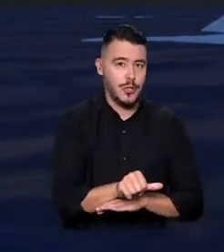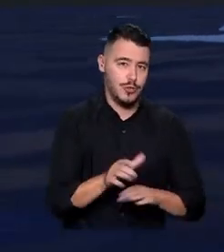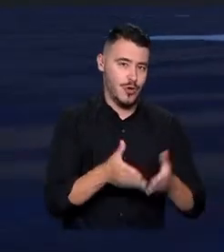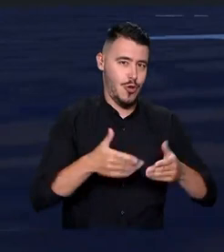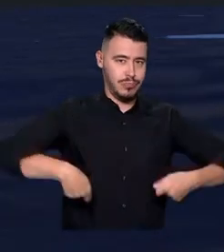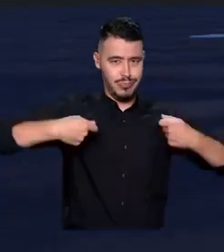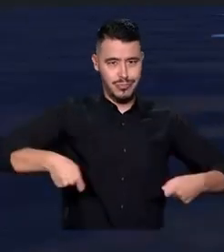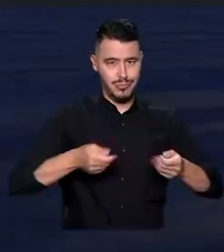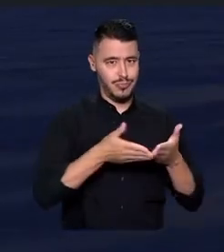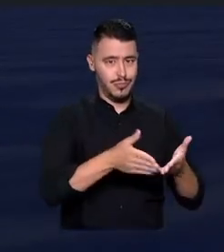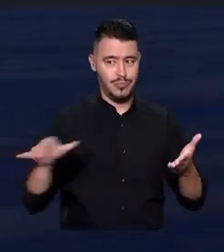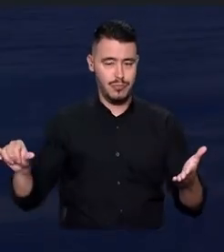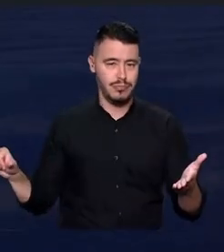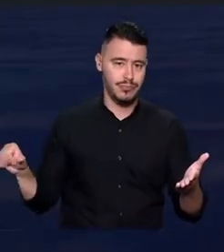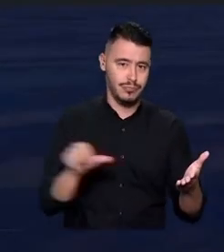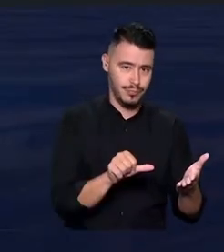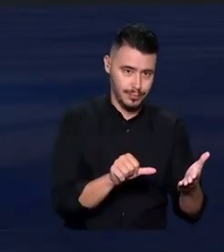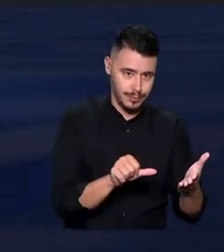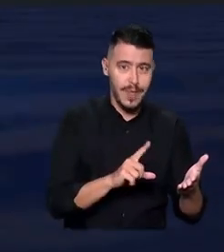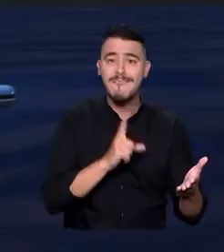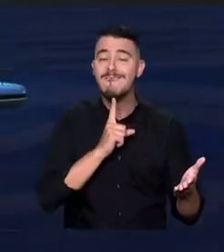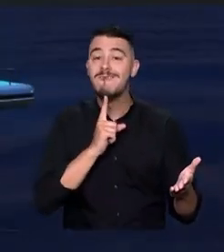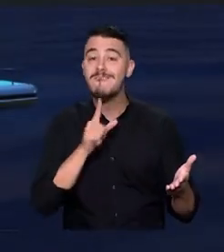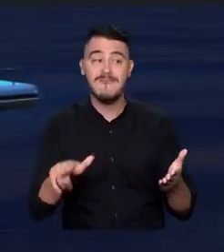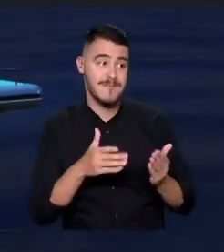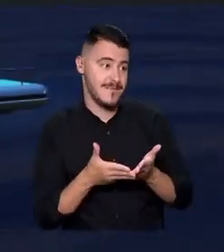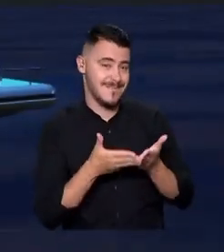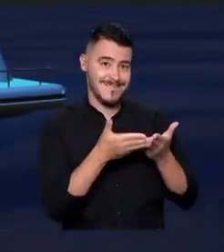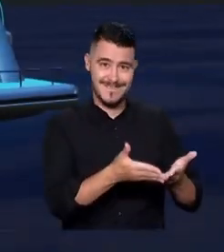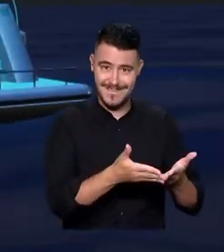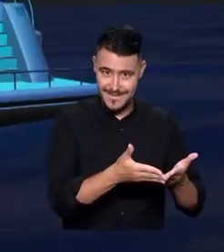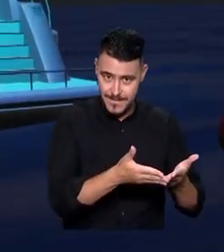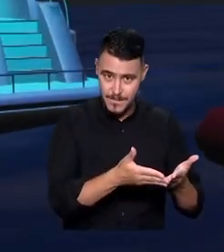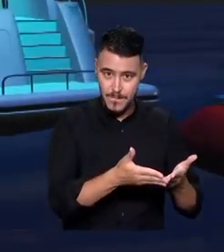σκάφος. Όταν λοιπόν φτάνουν στο φουσκωτό,